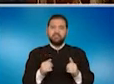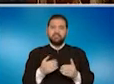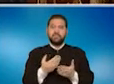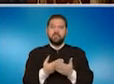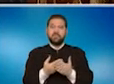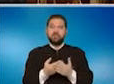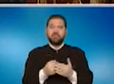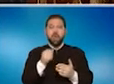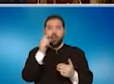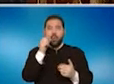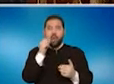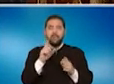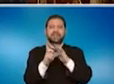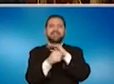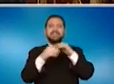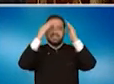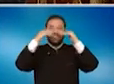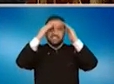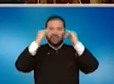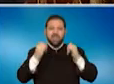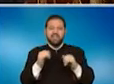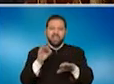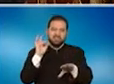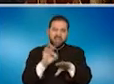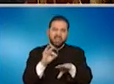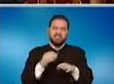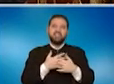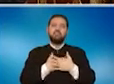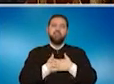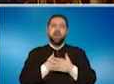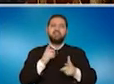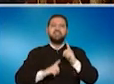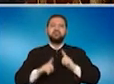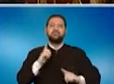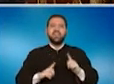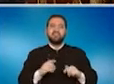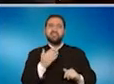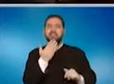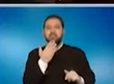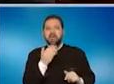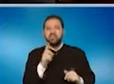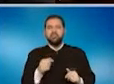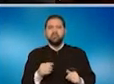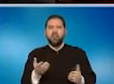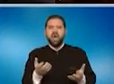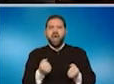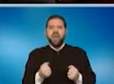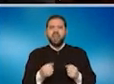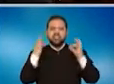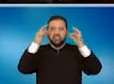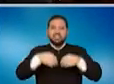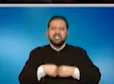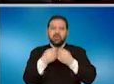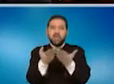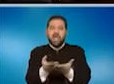Omenirea noastră, contaminată de păcat și de moarte și de răutate și de suferință, n-are ce da altceva. Singura justificare